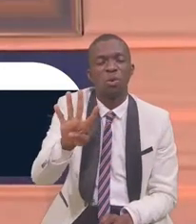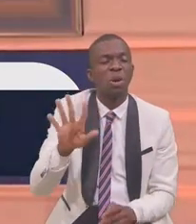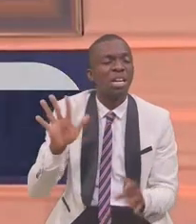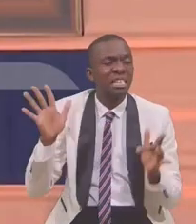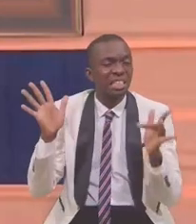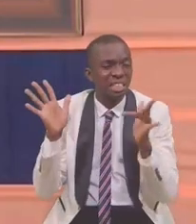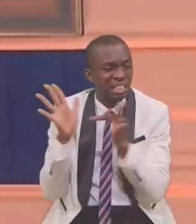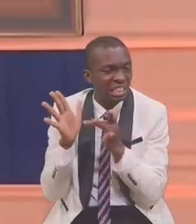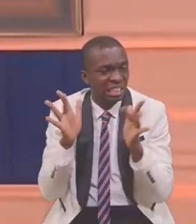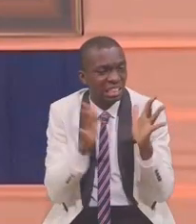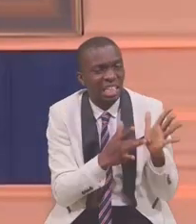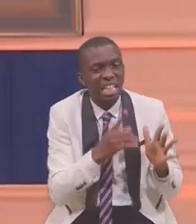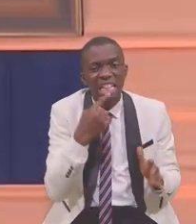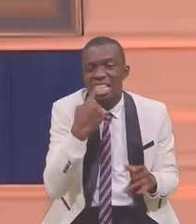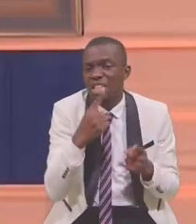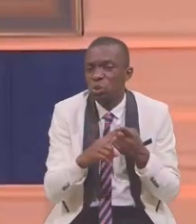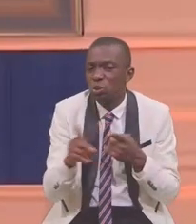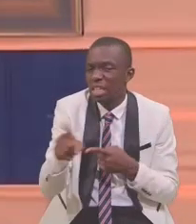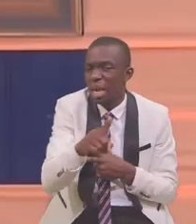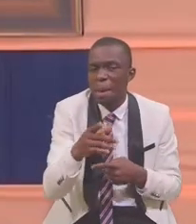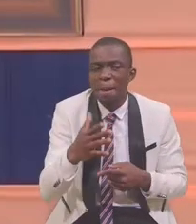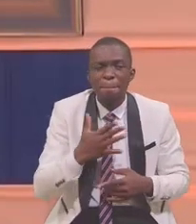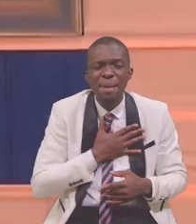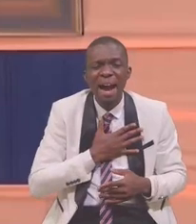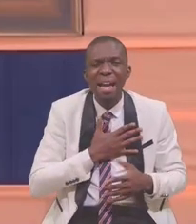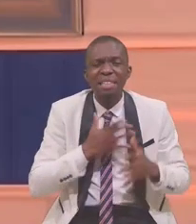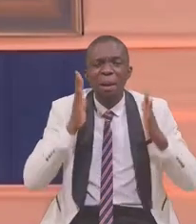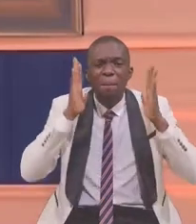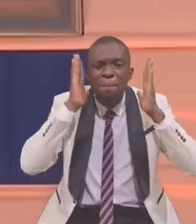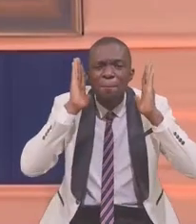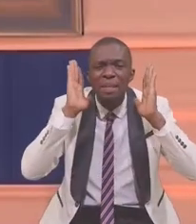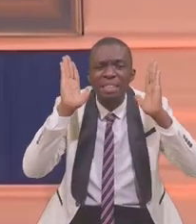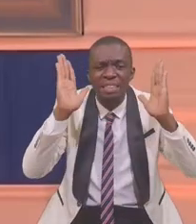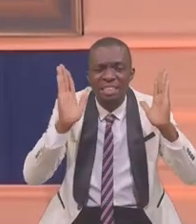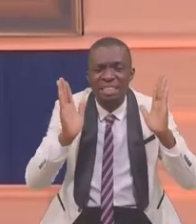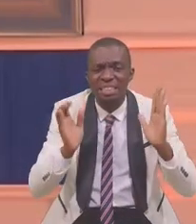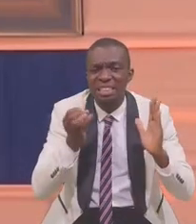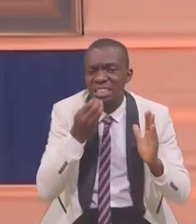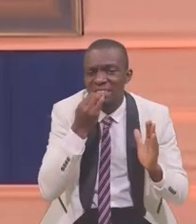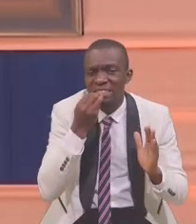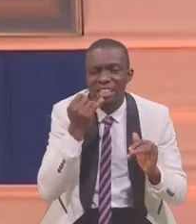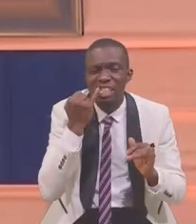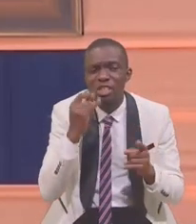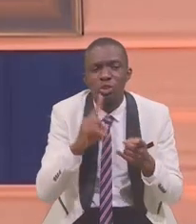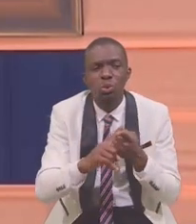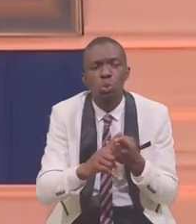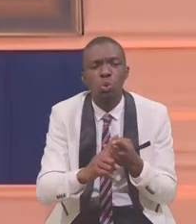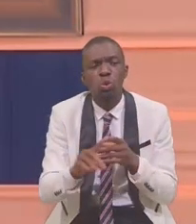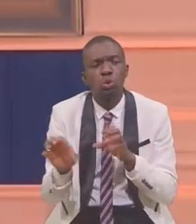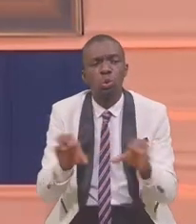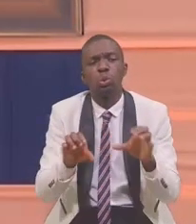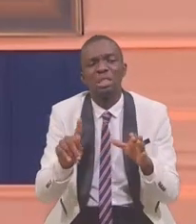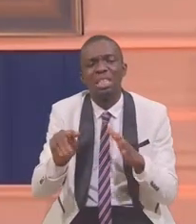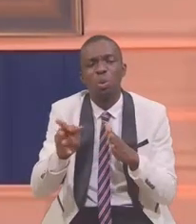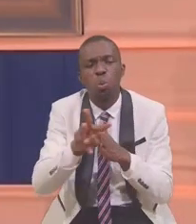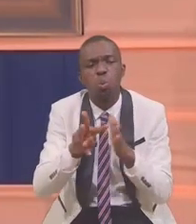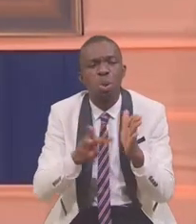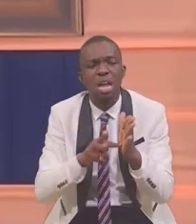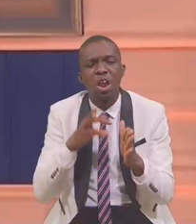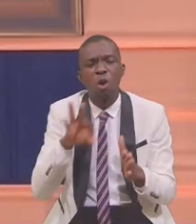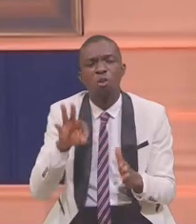Jean 4, verset 34. Jésus leur dit, ma nourriture est de faire la volonté de celui qui m'a envoyé et d'accomplir son œuvre. Il lui a